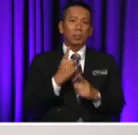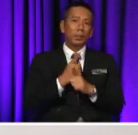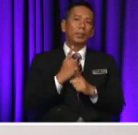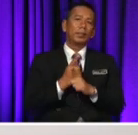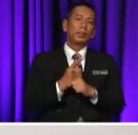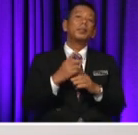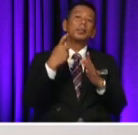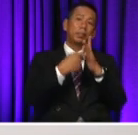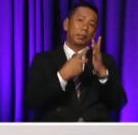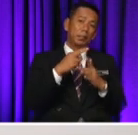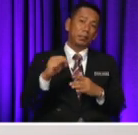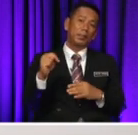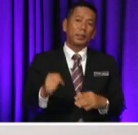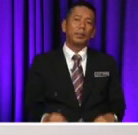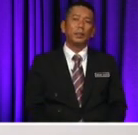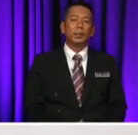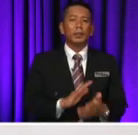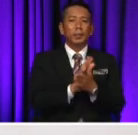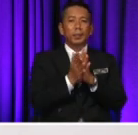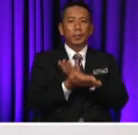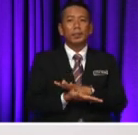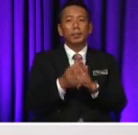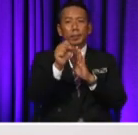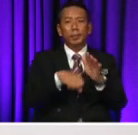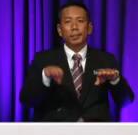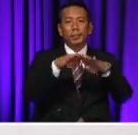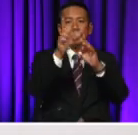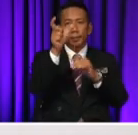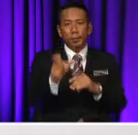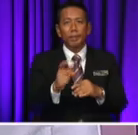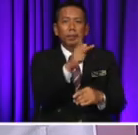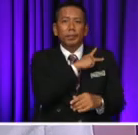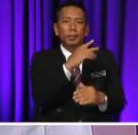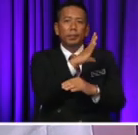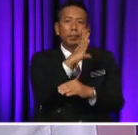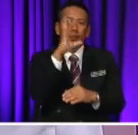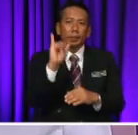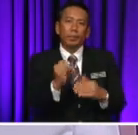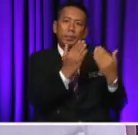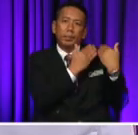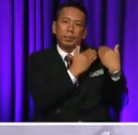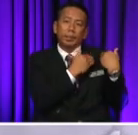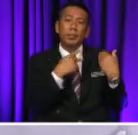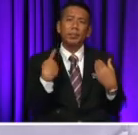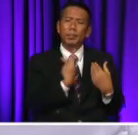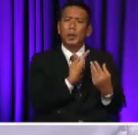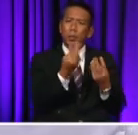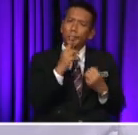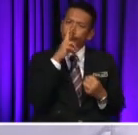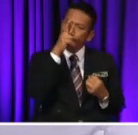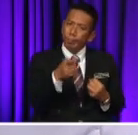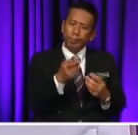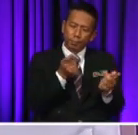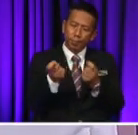penghargaan baik jadi sebagai seorang ketua yang bertanggung jawab jadi kita merealisasikan